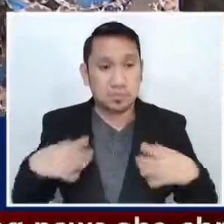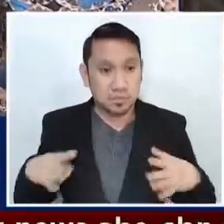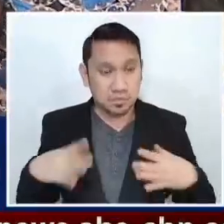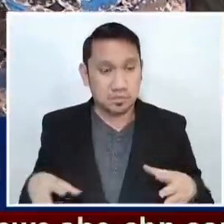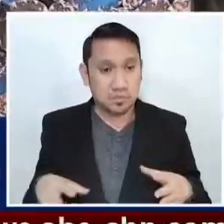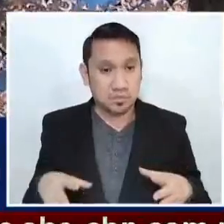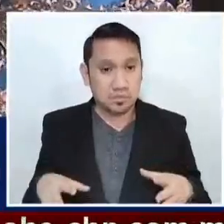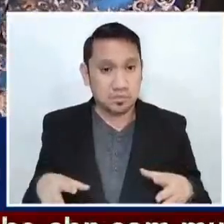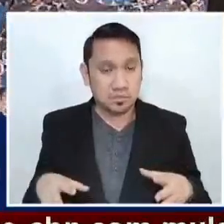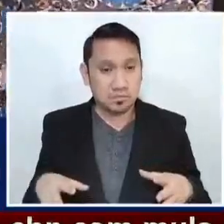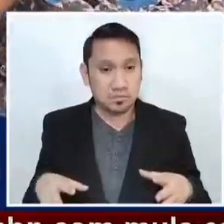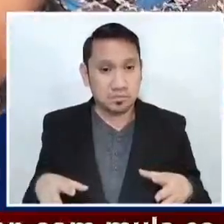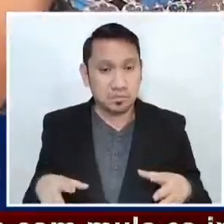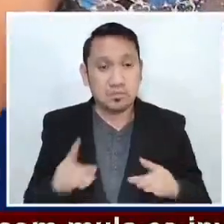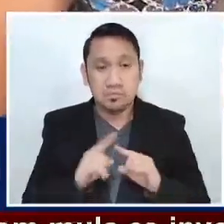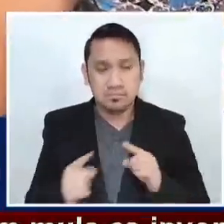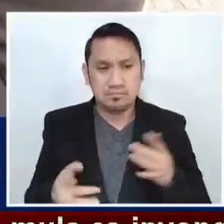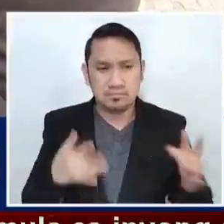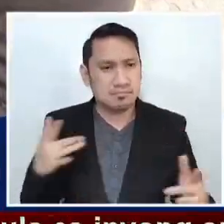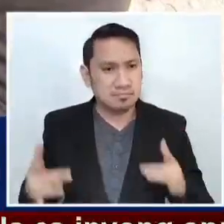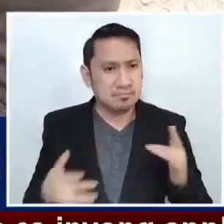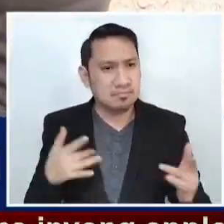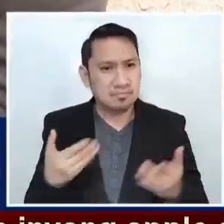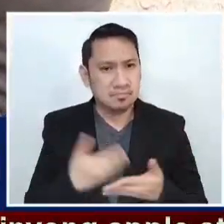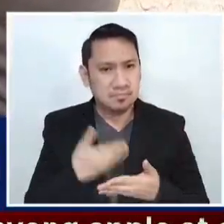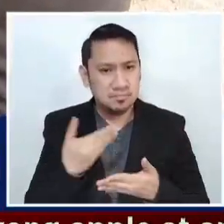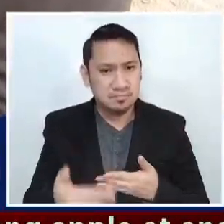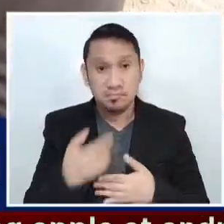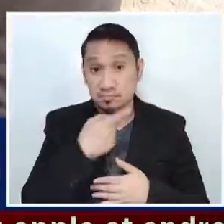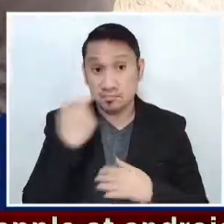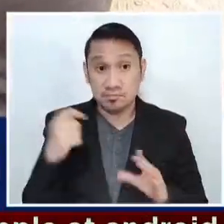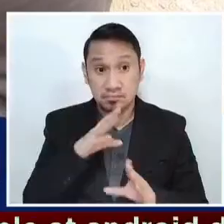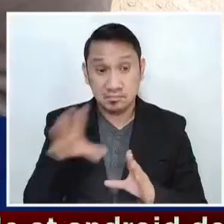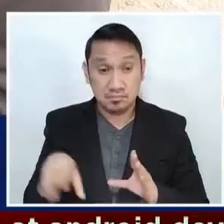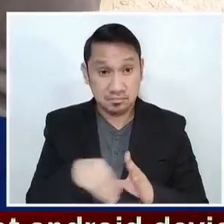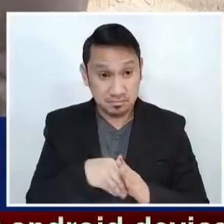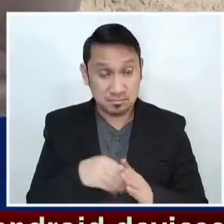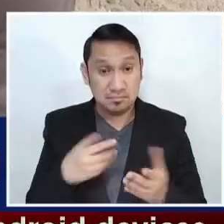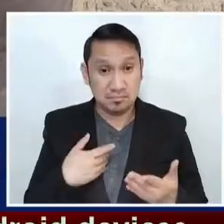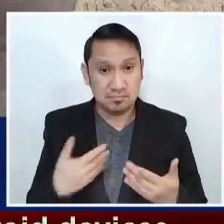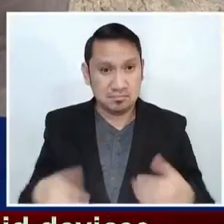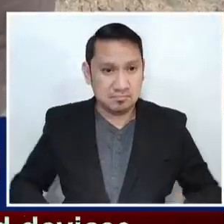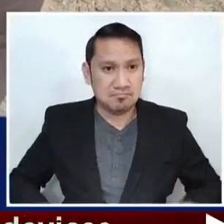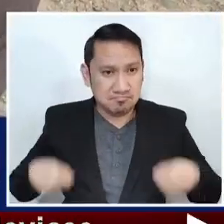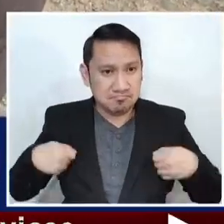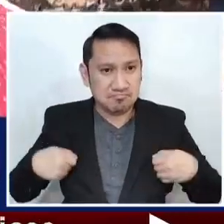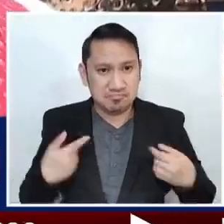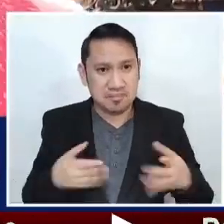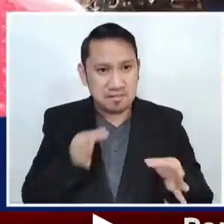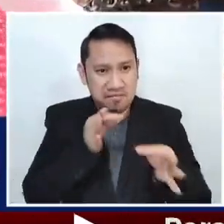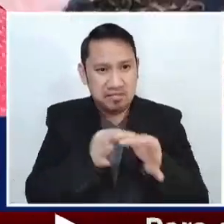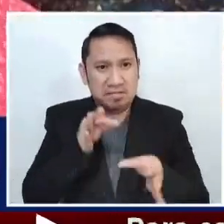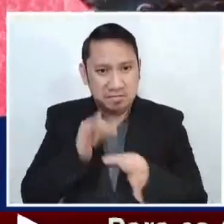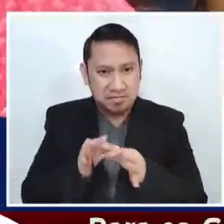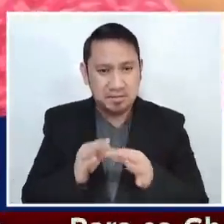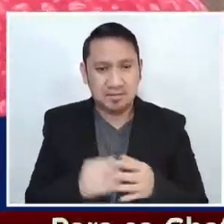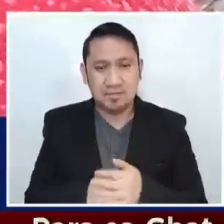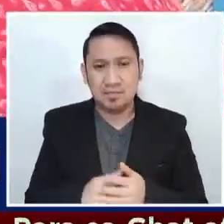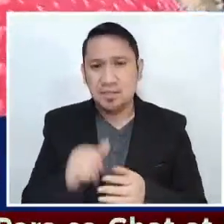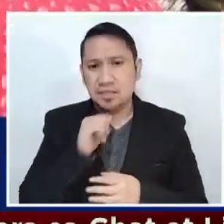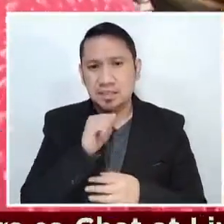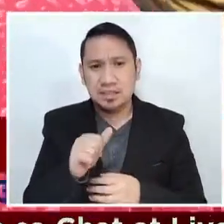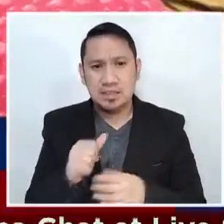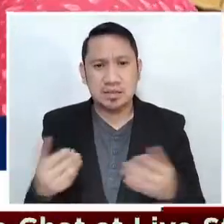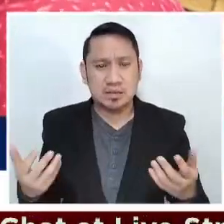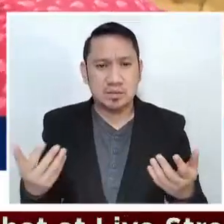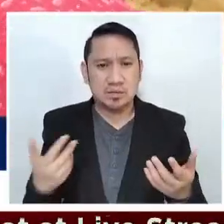ilang excited pa ding namili gaya ni Lola Susan, nakasama pa ang apo na todo sukat sa uniform. Para hindi na kami sumama sa